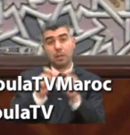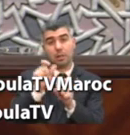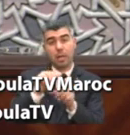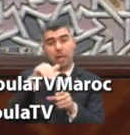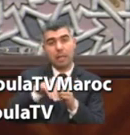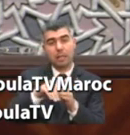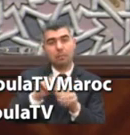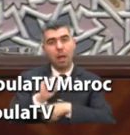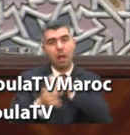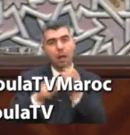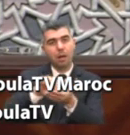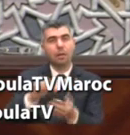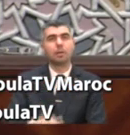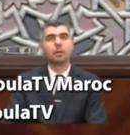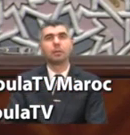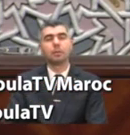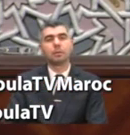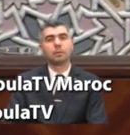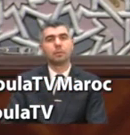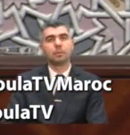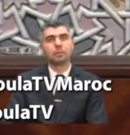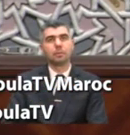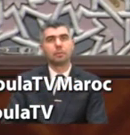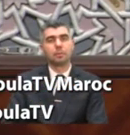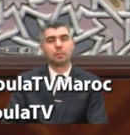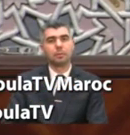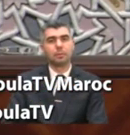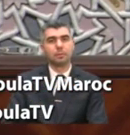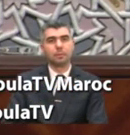الفريق الحركي. تفضلوا السيد النائب المحترم.